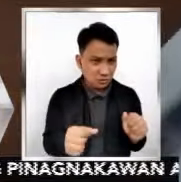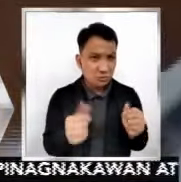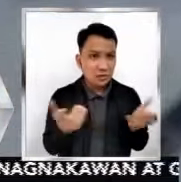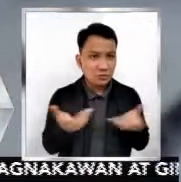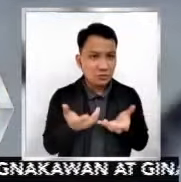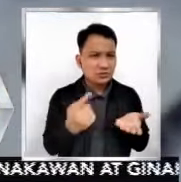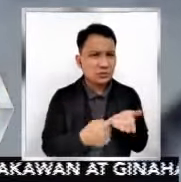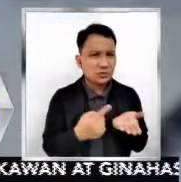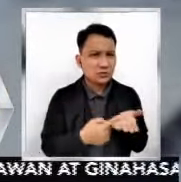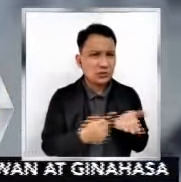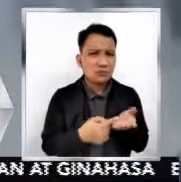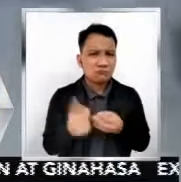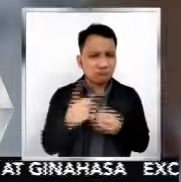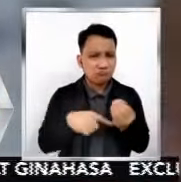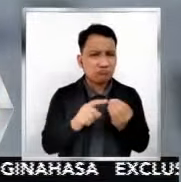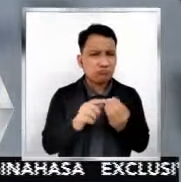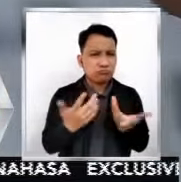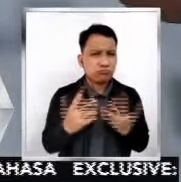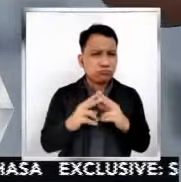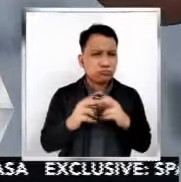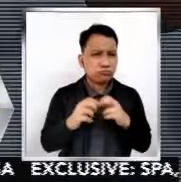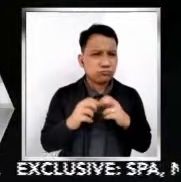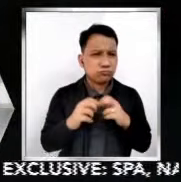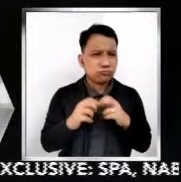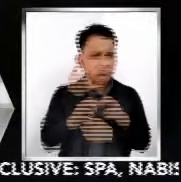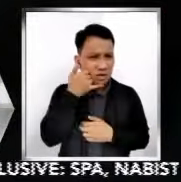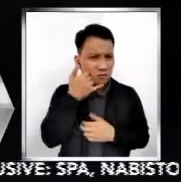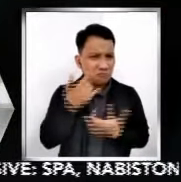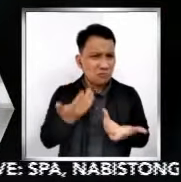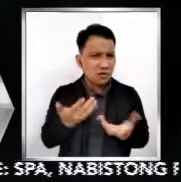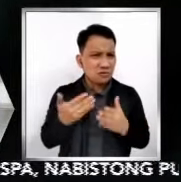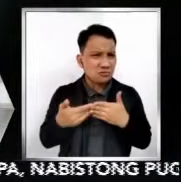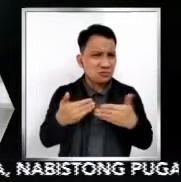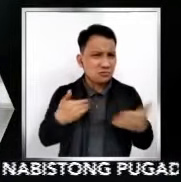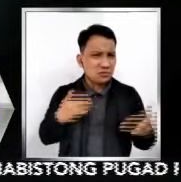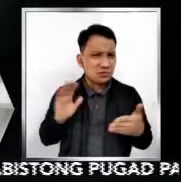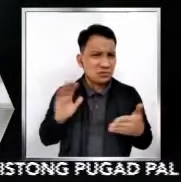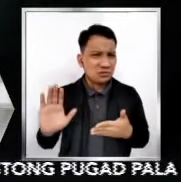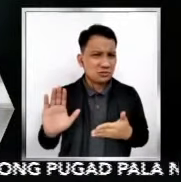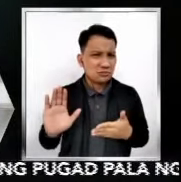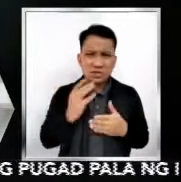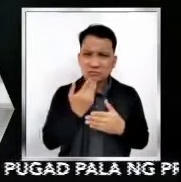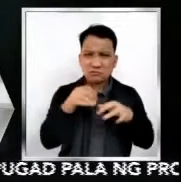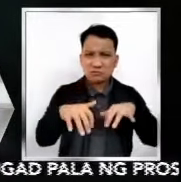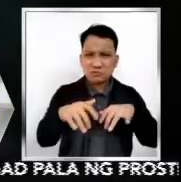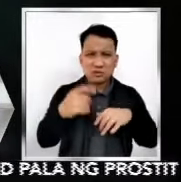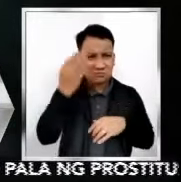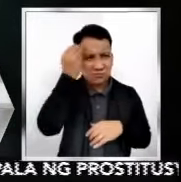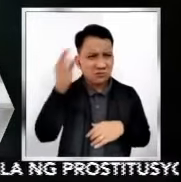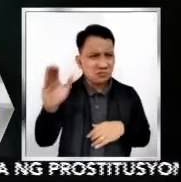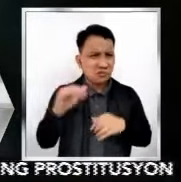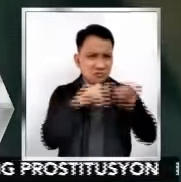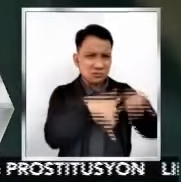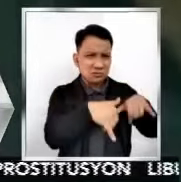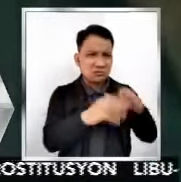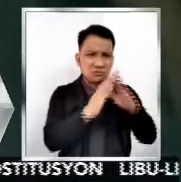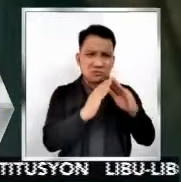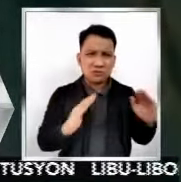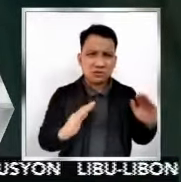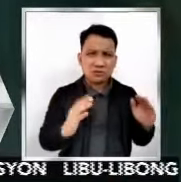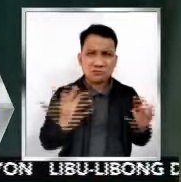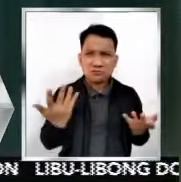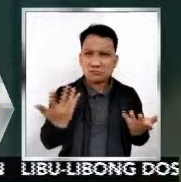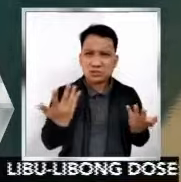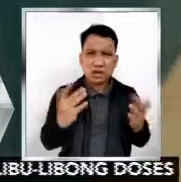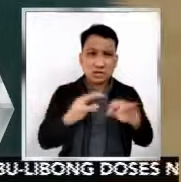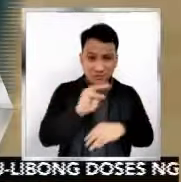alegasyon. Pero sabi ng aming nakausap, bukod sa hindi siya ang nasa chat, hindi rin siya nakatira sa Metro Manila kundi sa Visayas. Sa